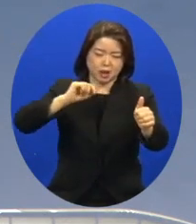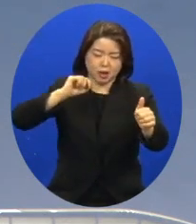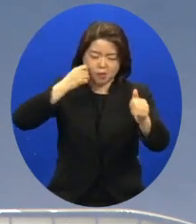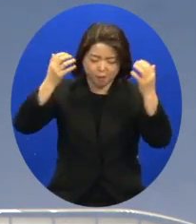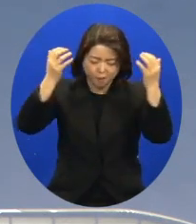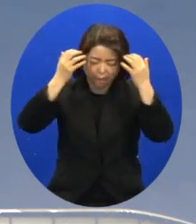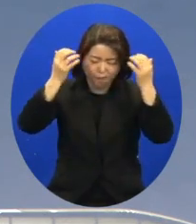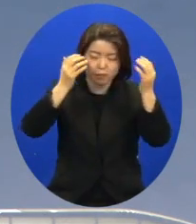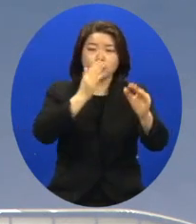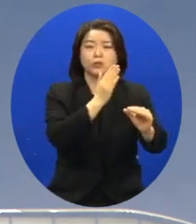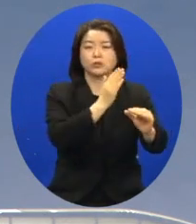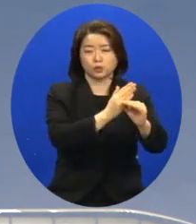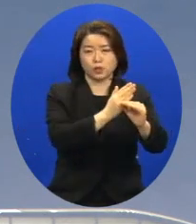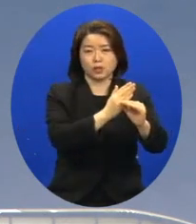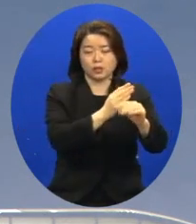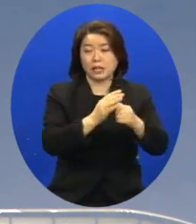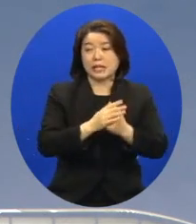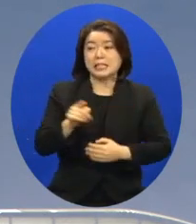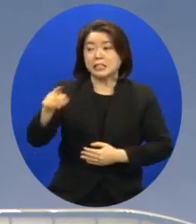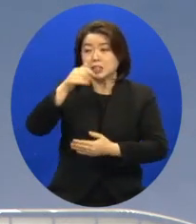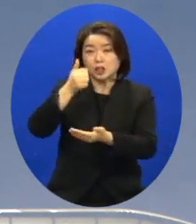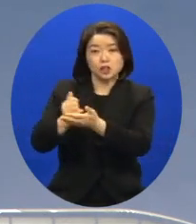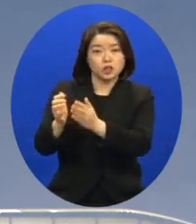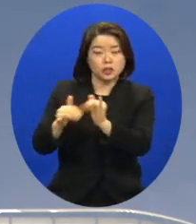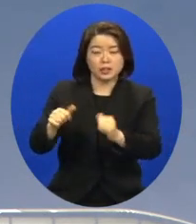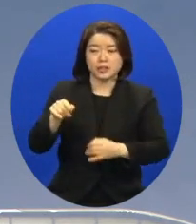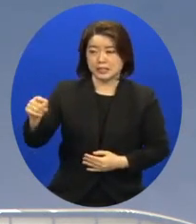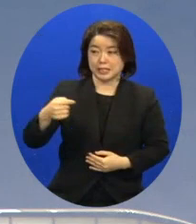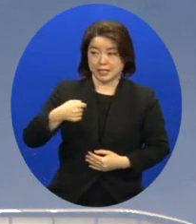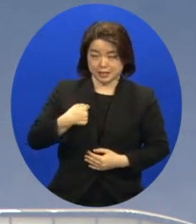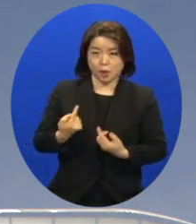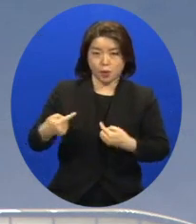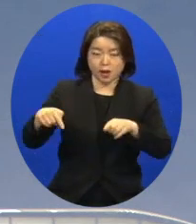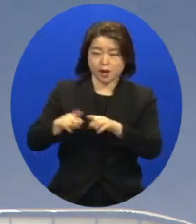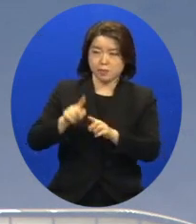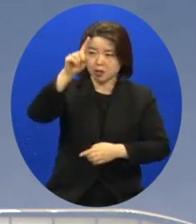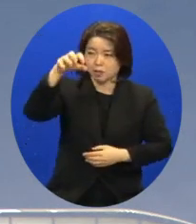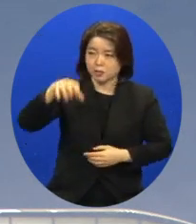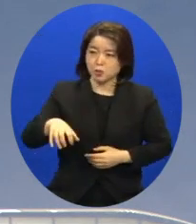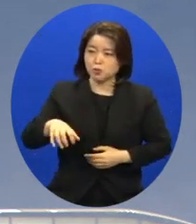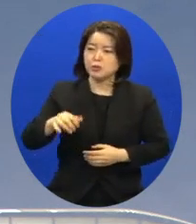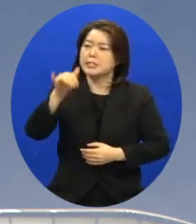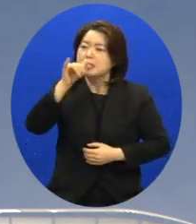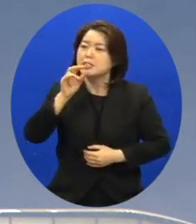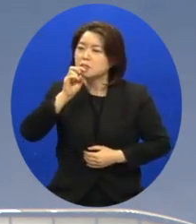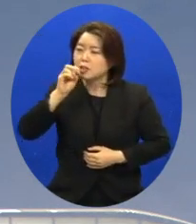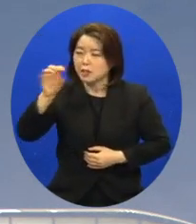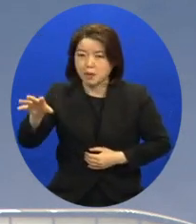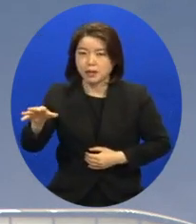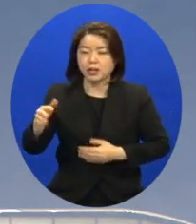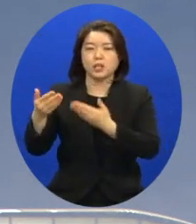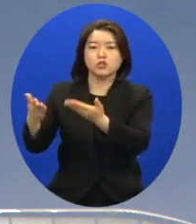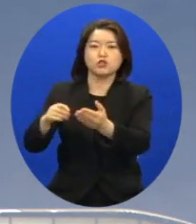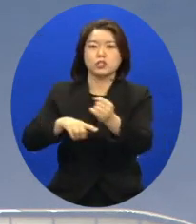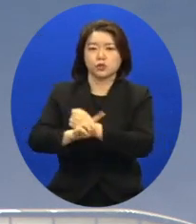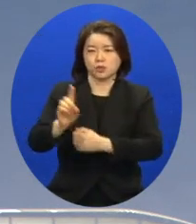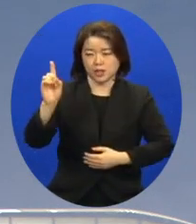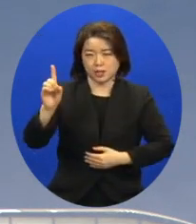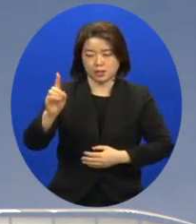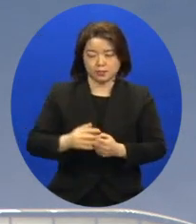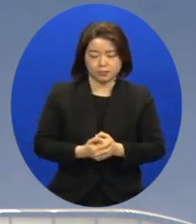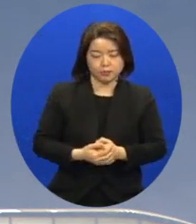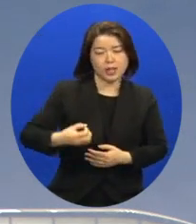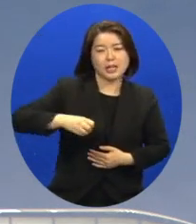그 죄수에게 내가 오늘 나와 천국에 있을 거라고 말씀하신 이유는 하나임. 잃어버린